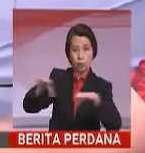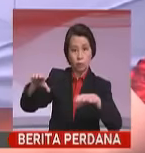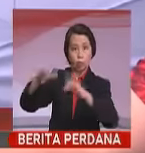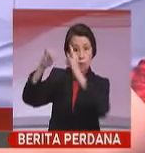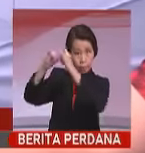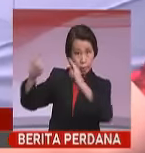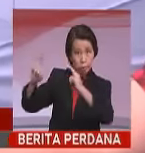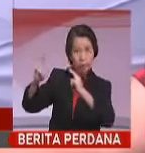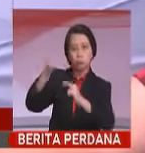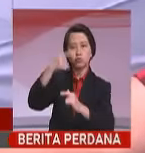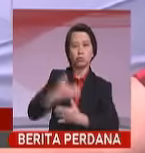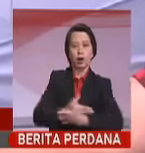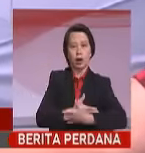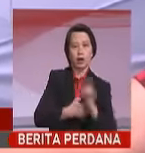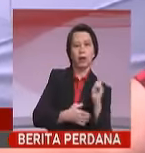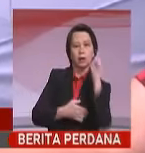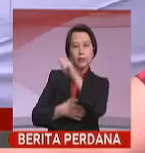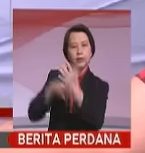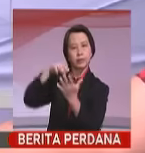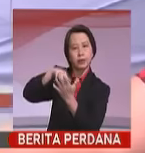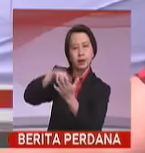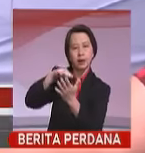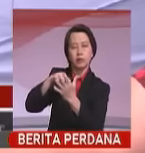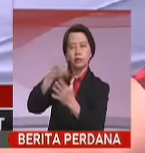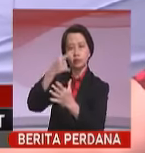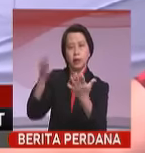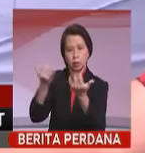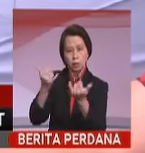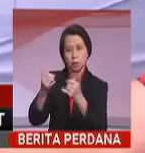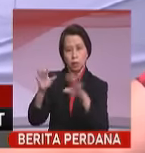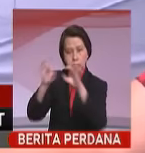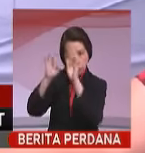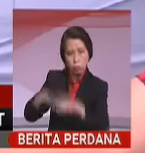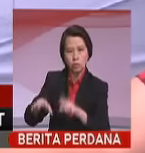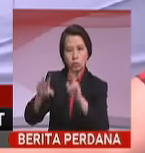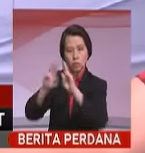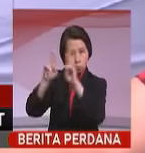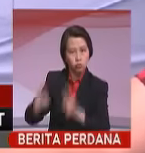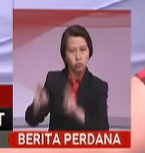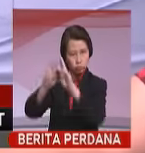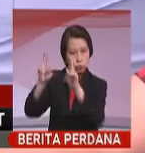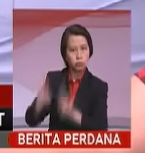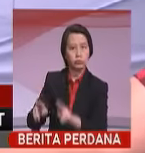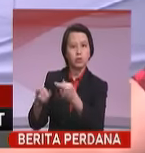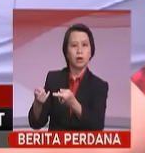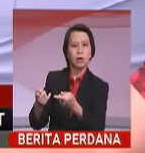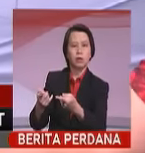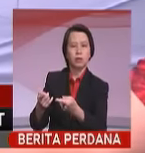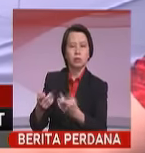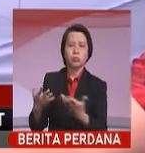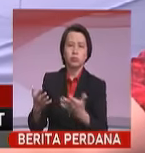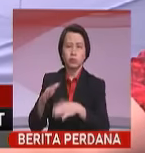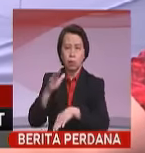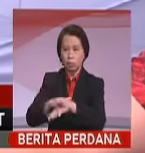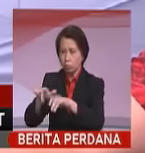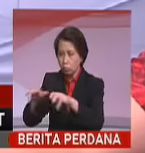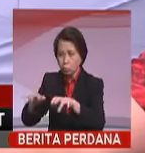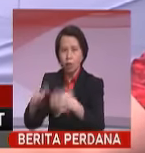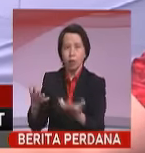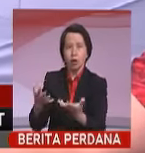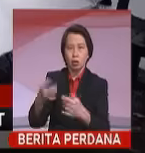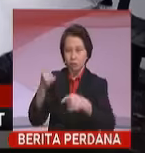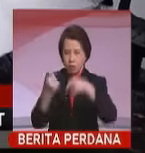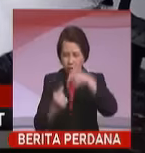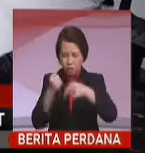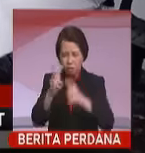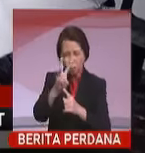exam lah. Anak saya nak exam. Yang exam itu penting. Lepas tu tak ada tempat kita nak pergi buat masa terdekat